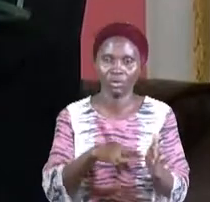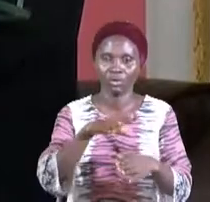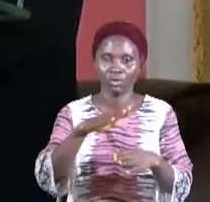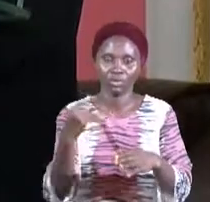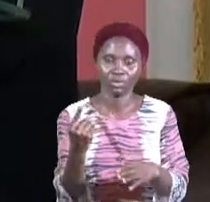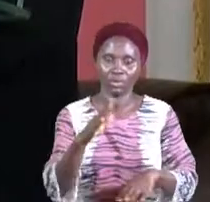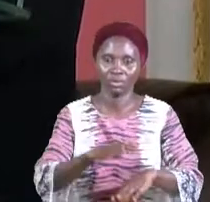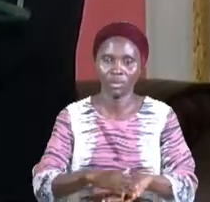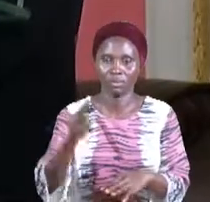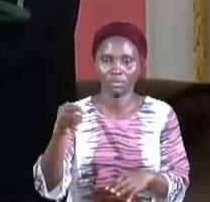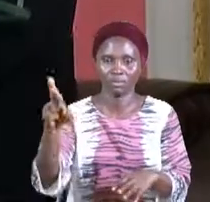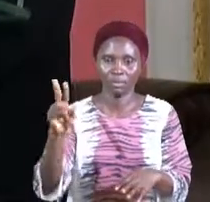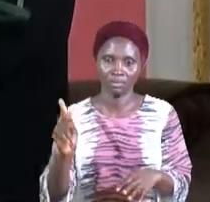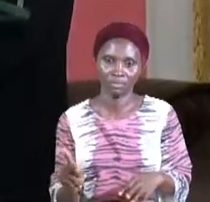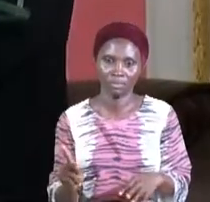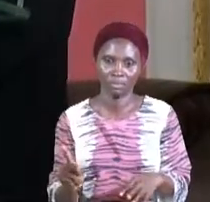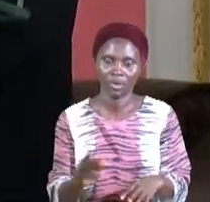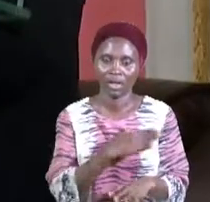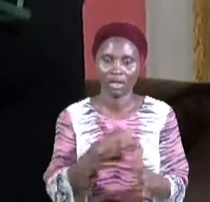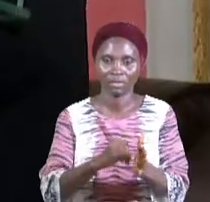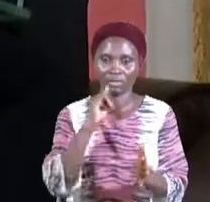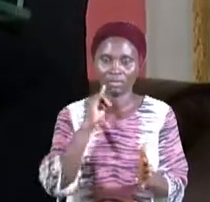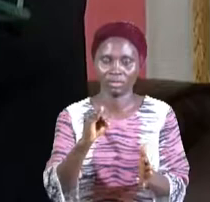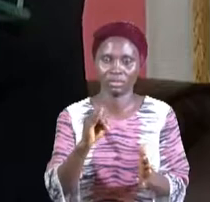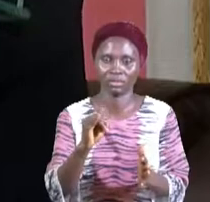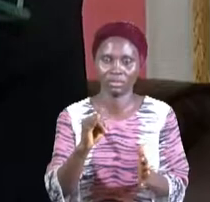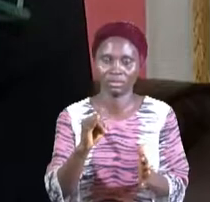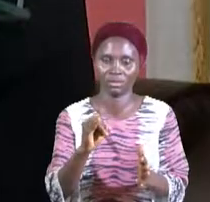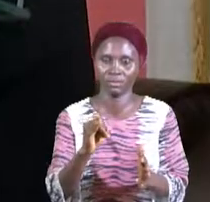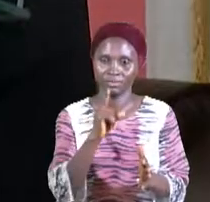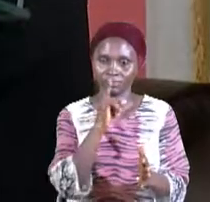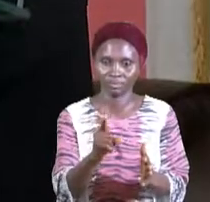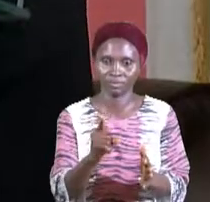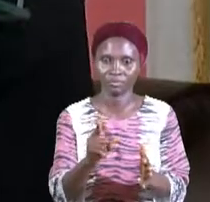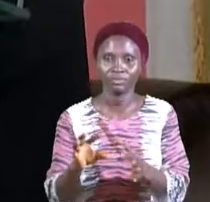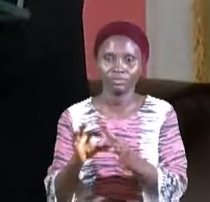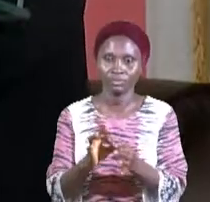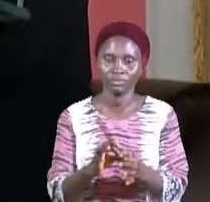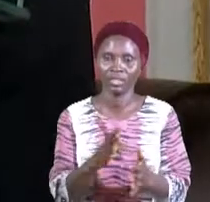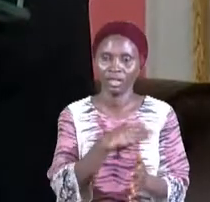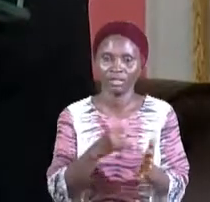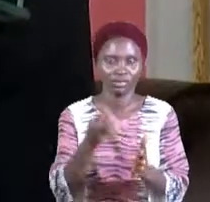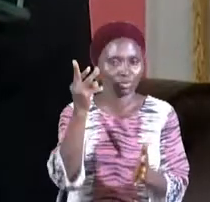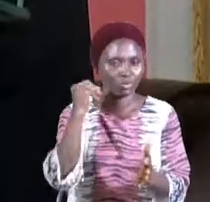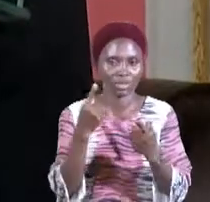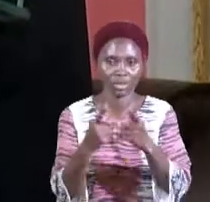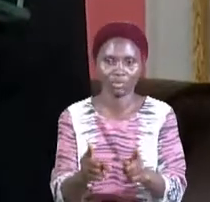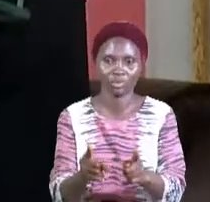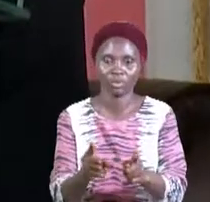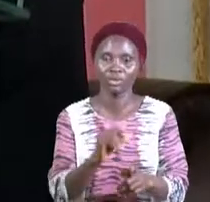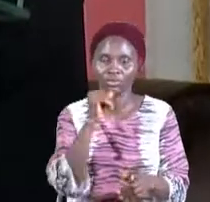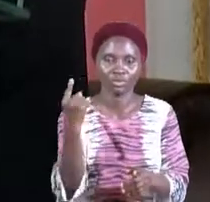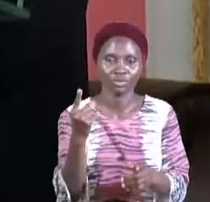Et c'est symbolique. C'est unique. Et c'est ce qui arrive non seulement à l'homme